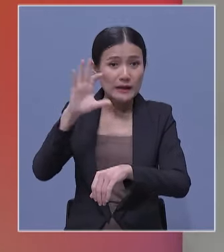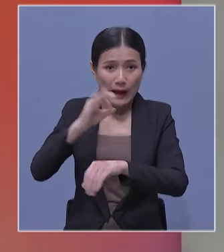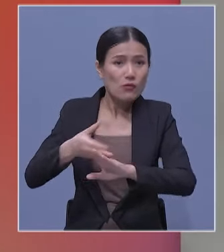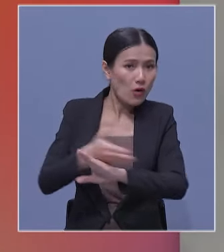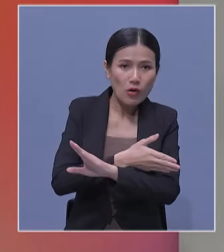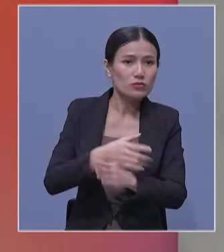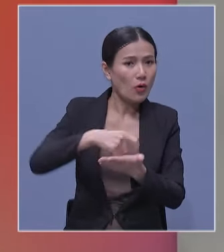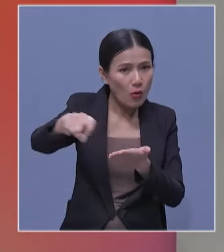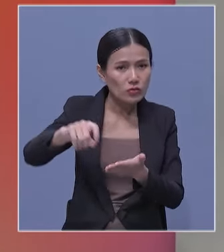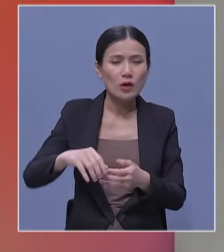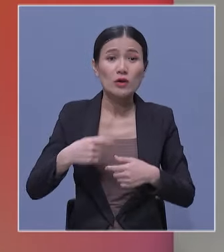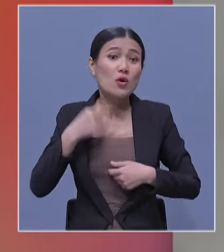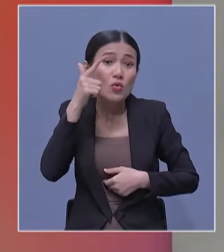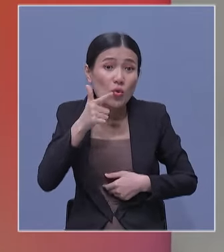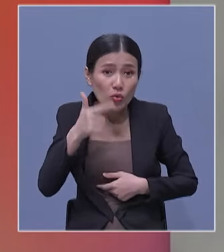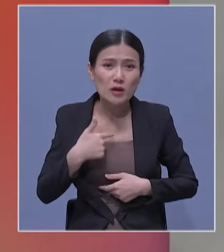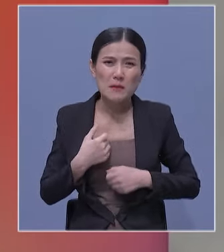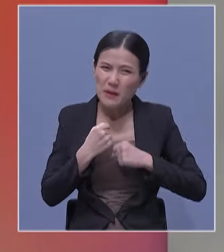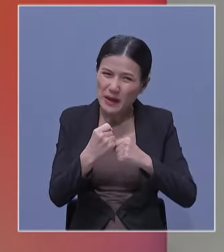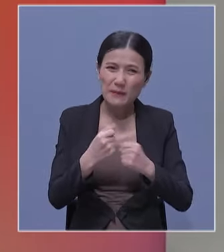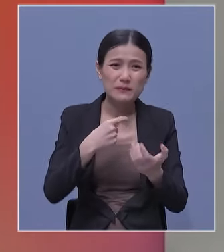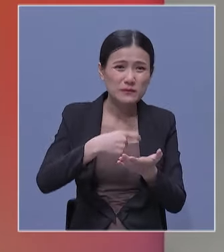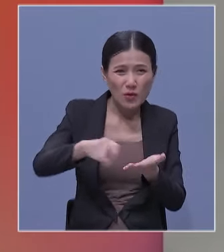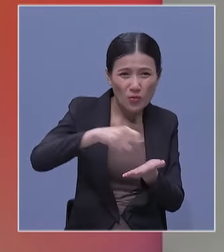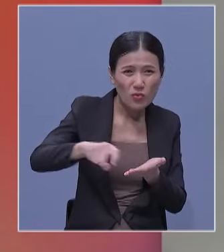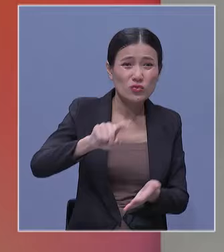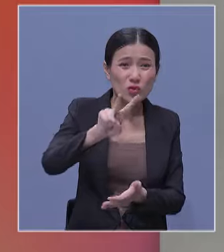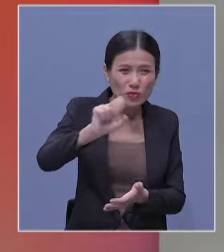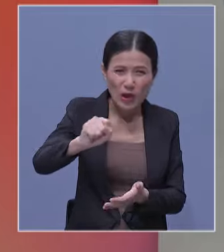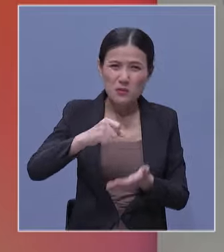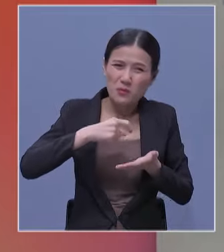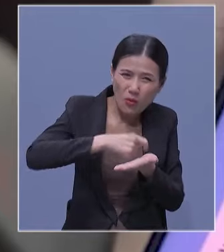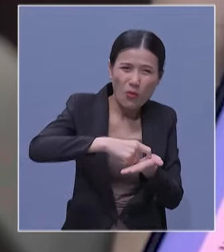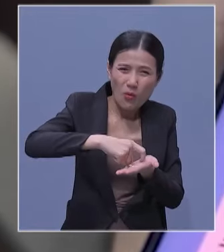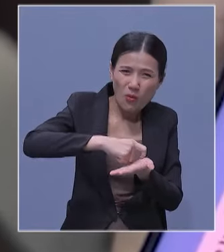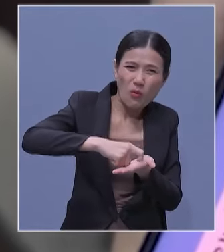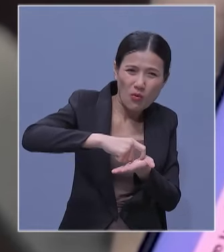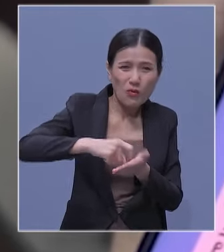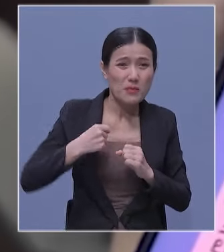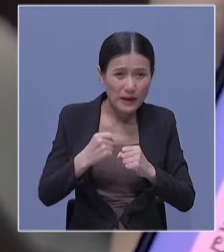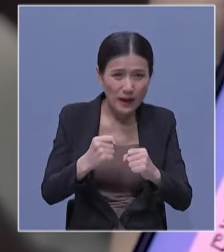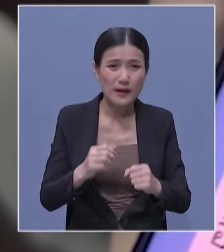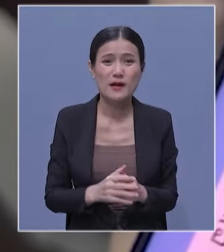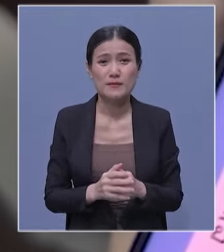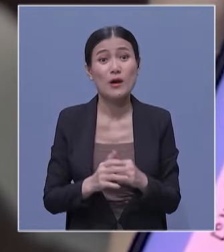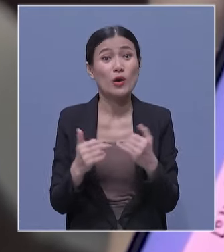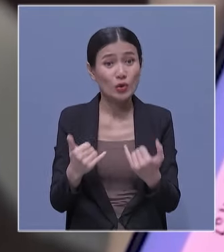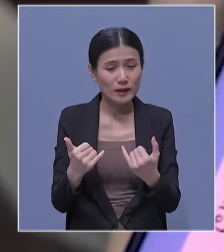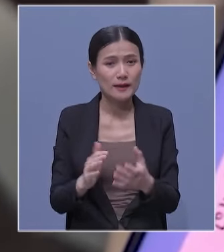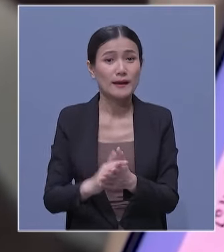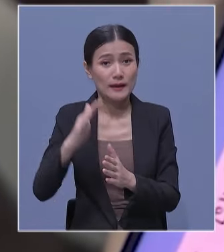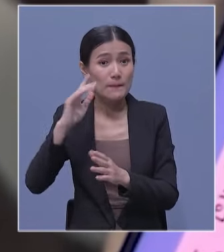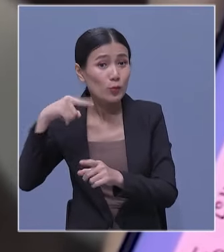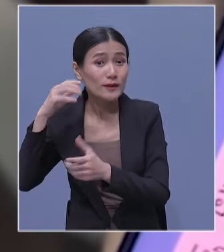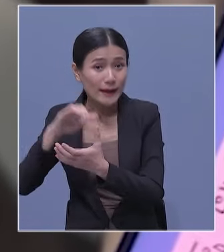ไพฑูรพยายามจะโอนก้อนเนี้ยอยู่เนี่ย 200,000จะโอนไปให้เาอเท่ากับว่าตอนนี้หลังจากฟังคำอธิบายจากทั้ง